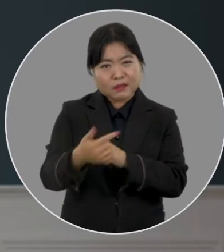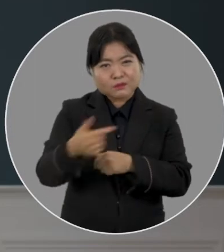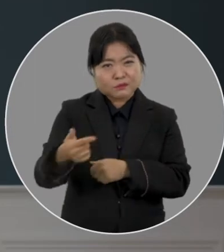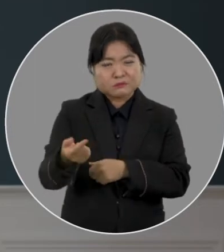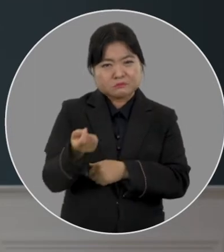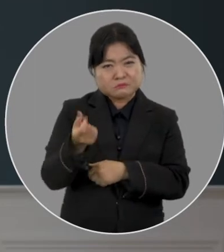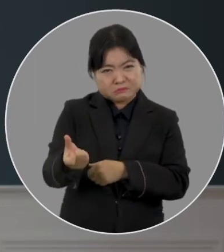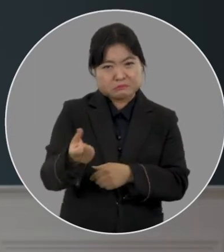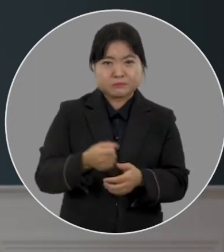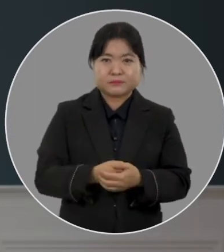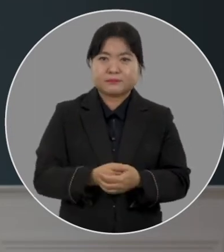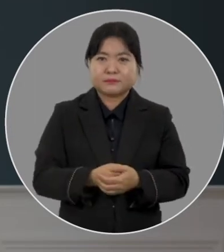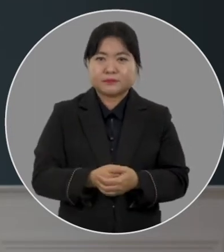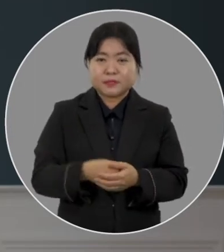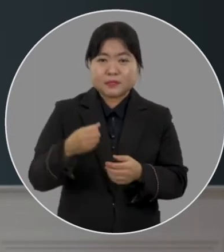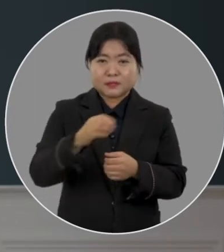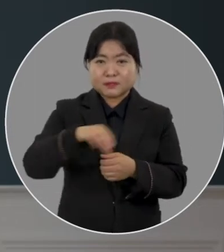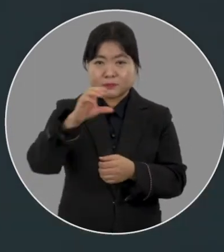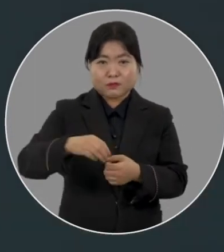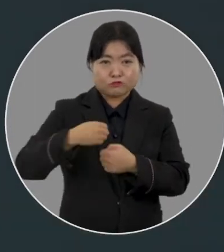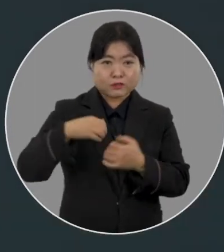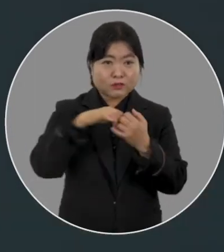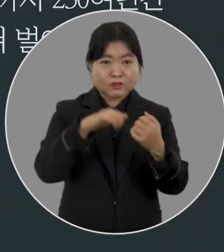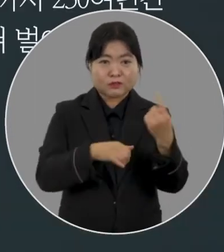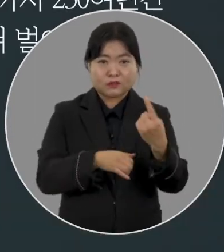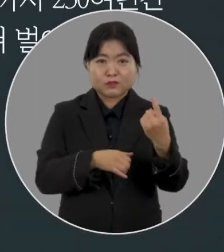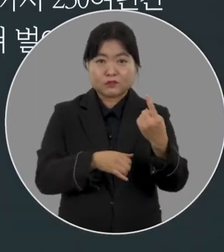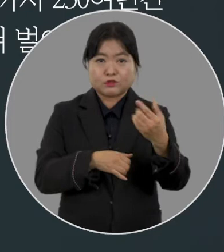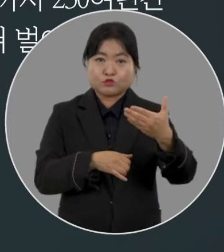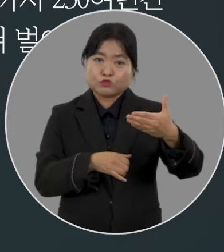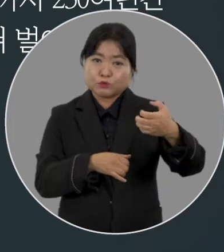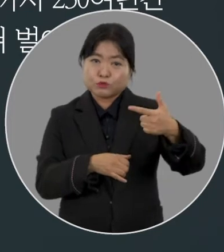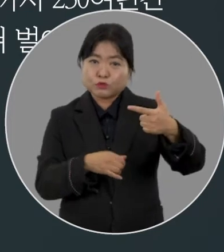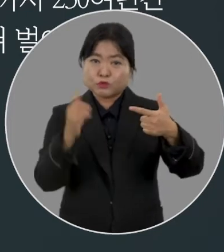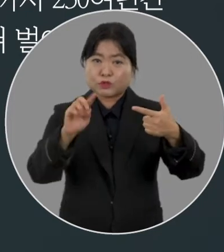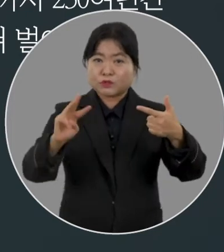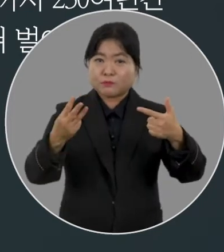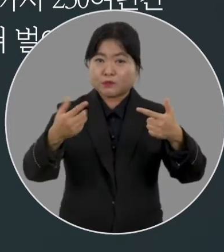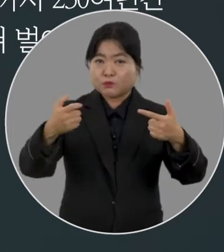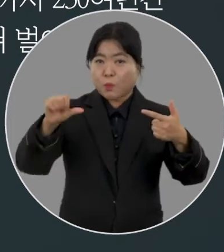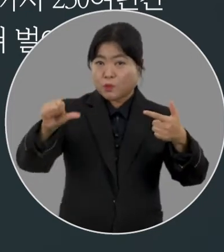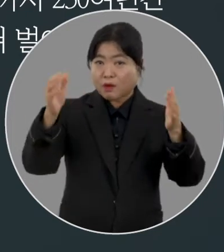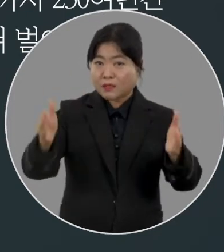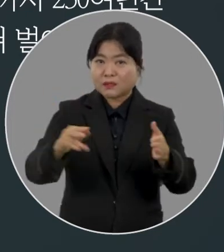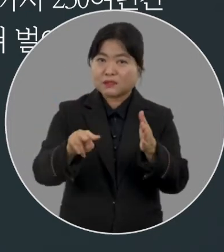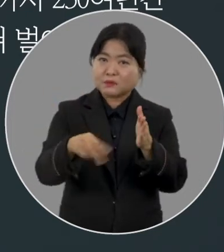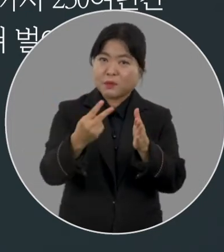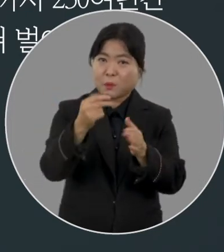굉장히 미미합니다. 십자군 전쟁은 1096년부터 1365년까지